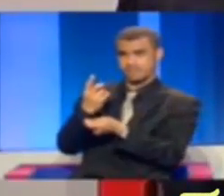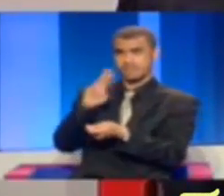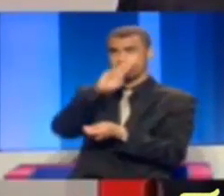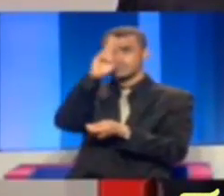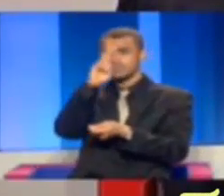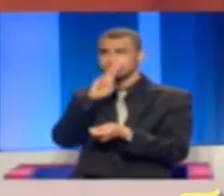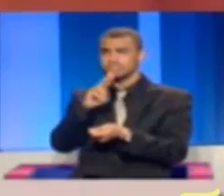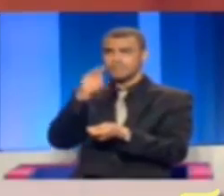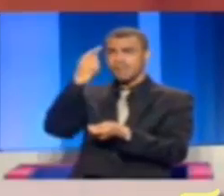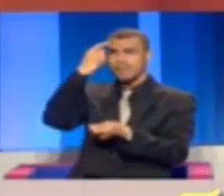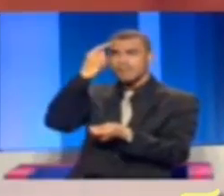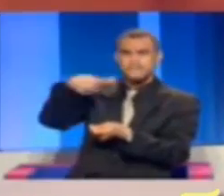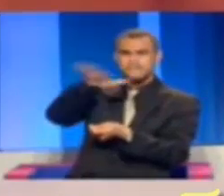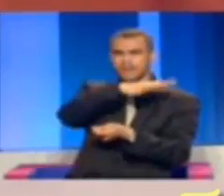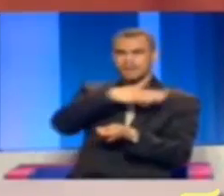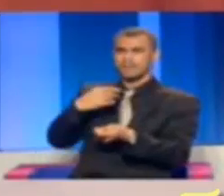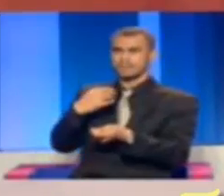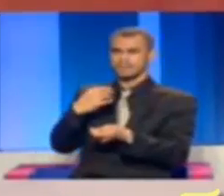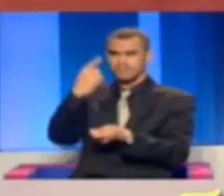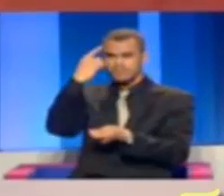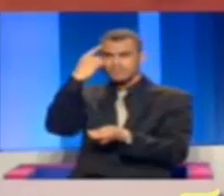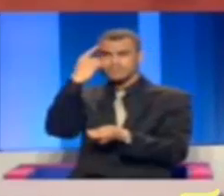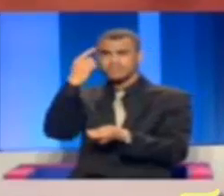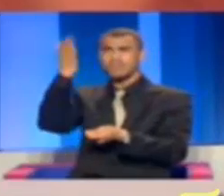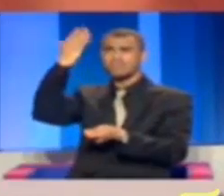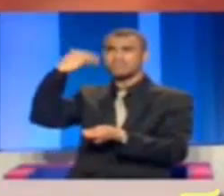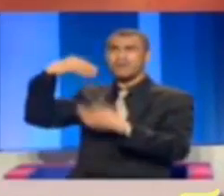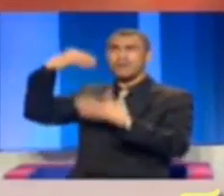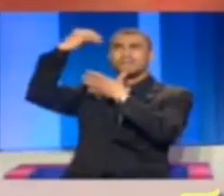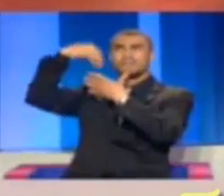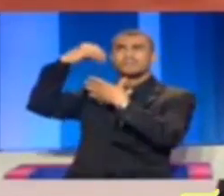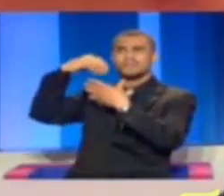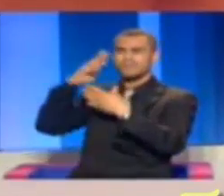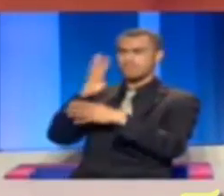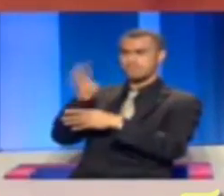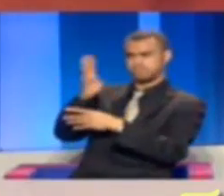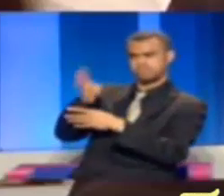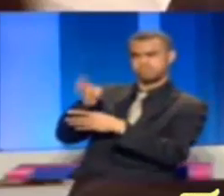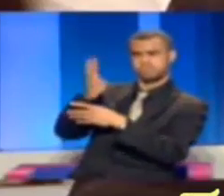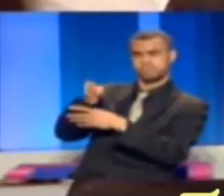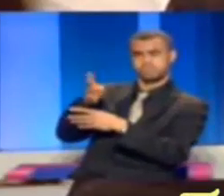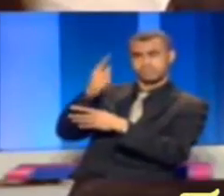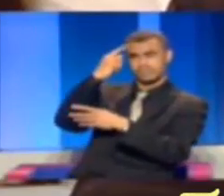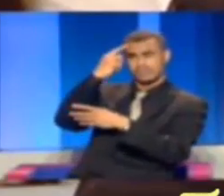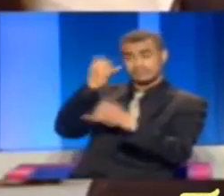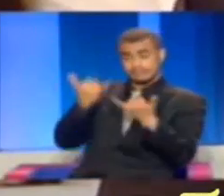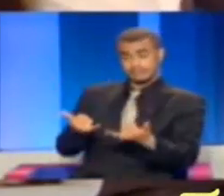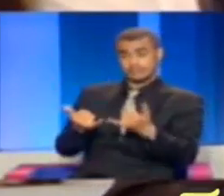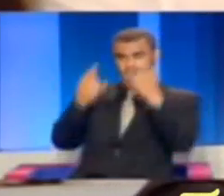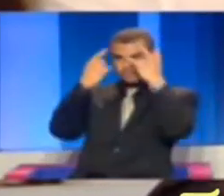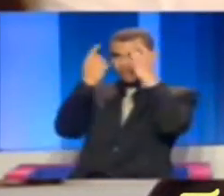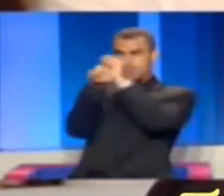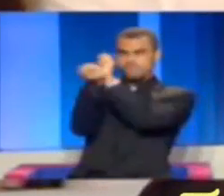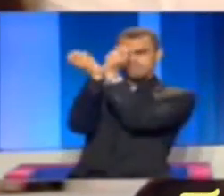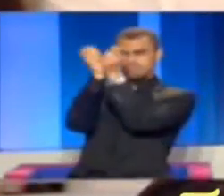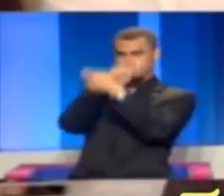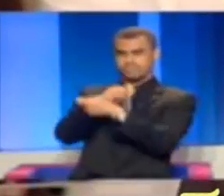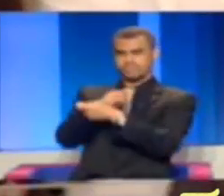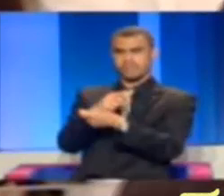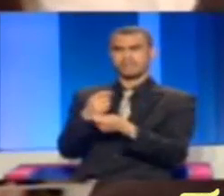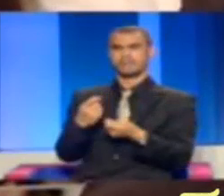اكبر وبان خرجنا من عدد من من من يعني الصور النمطيه اللي كنا كنقابلوا بها عدد من الفئات، واش هاد الفئه